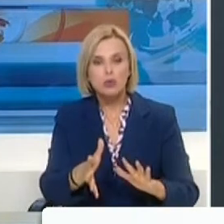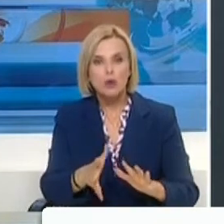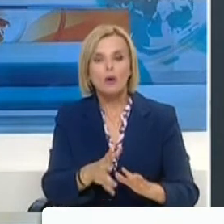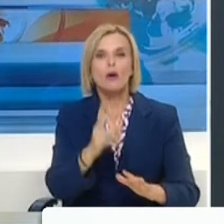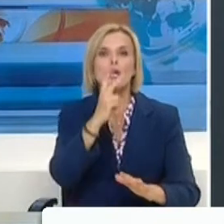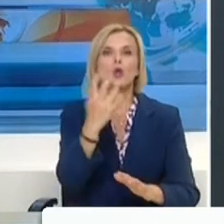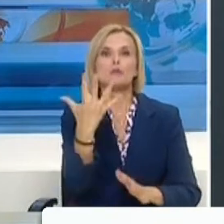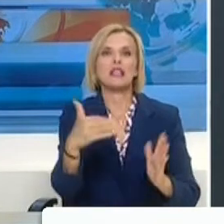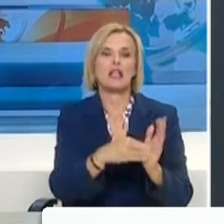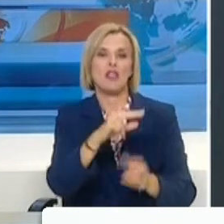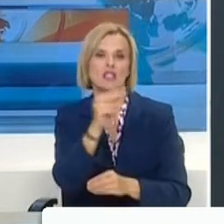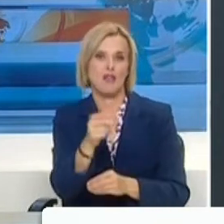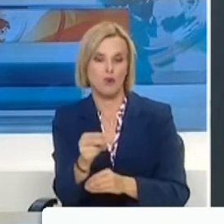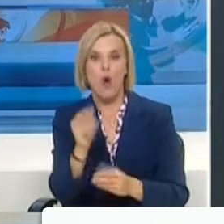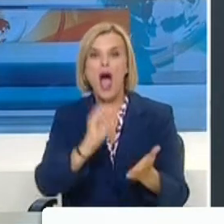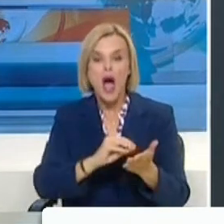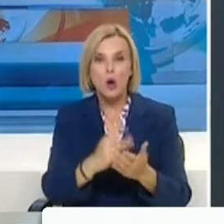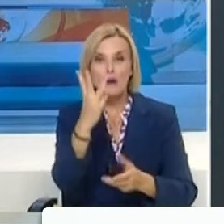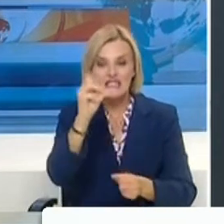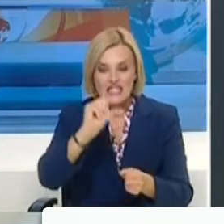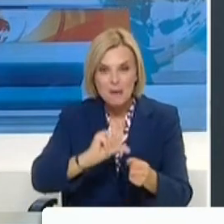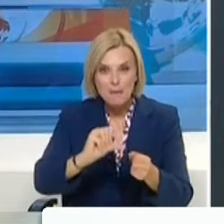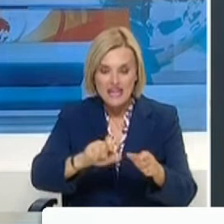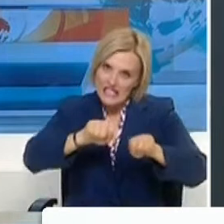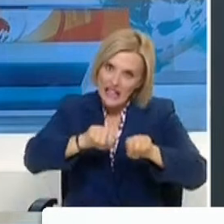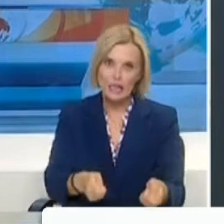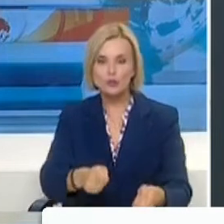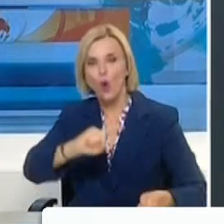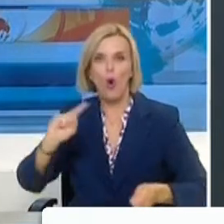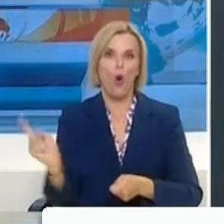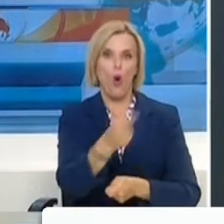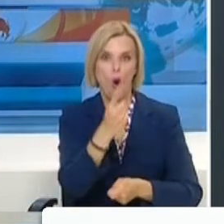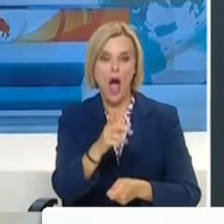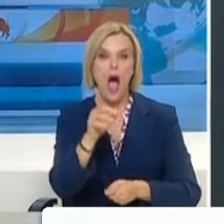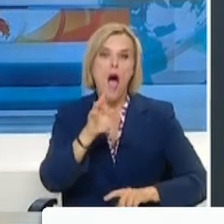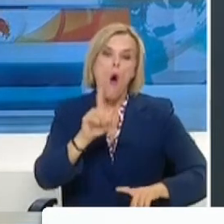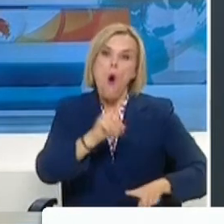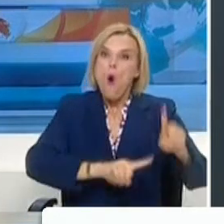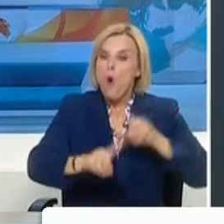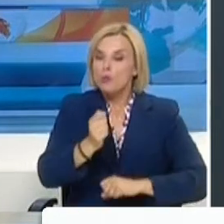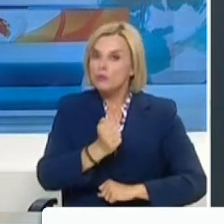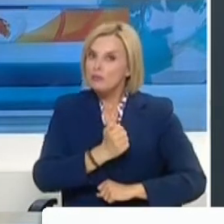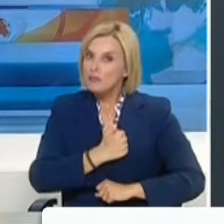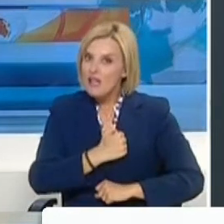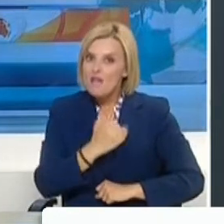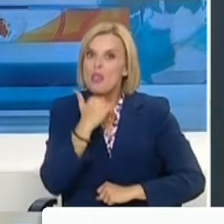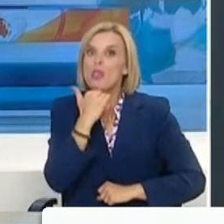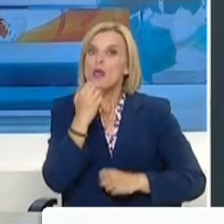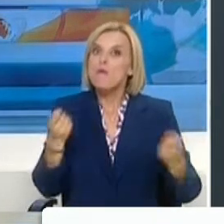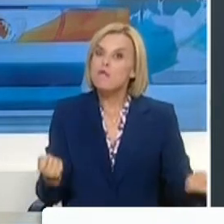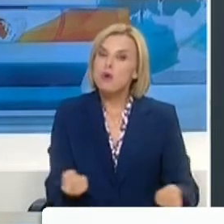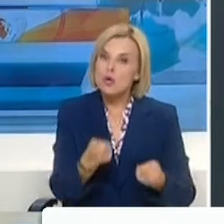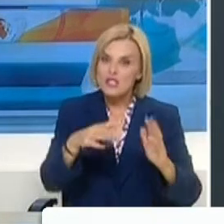ημέρες. Εάν κάποιοι δεν είναι έτοιμοι να ανοίξουν εφαρμόζοντας όλα τα μέτρα στο σύνολό τους, ας μην βιαστούν και ας μην